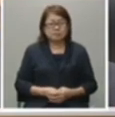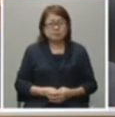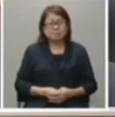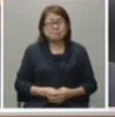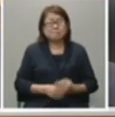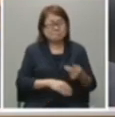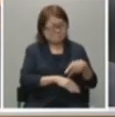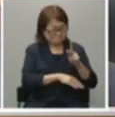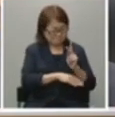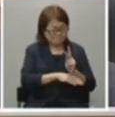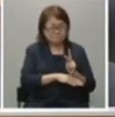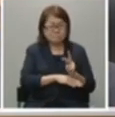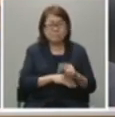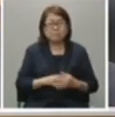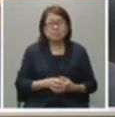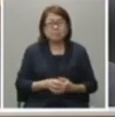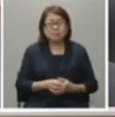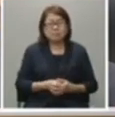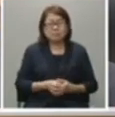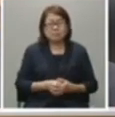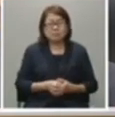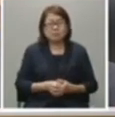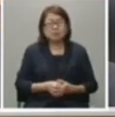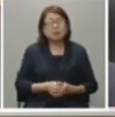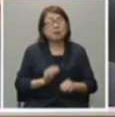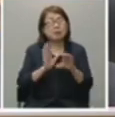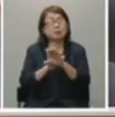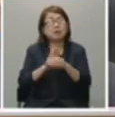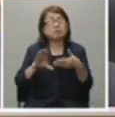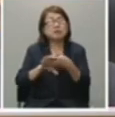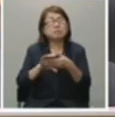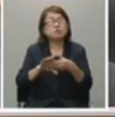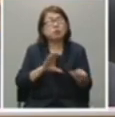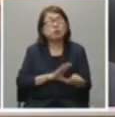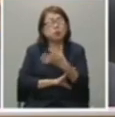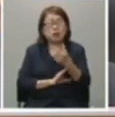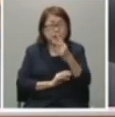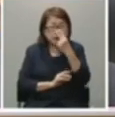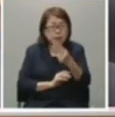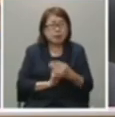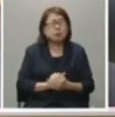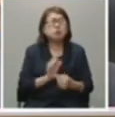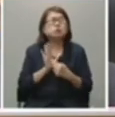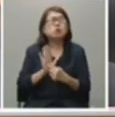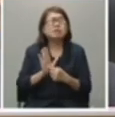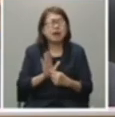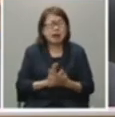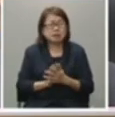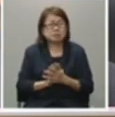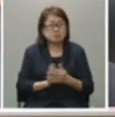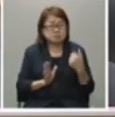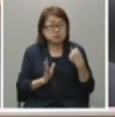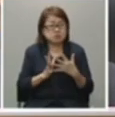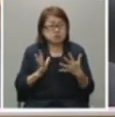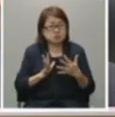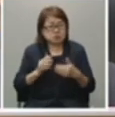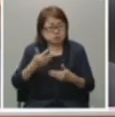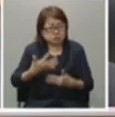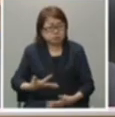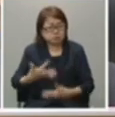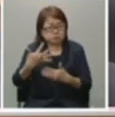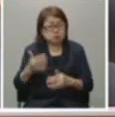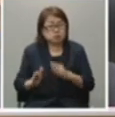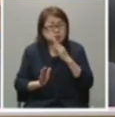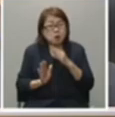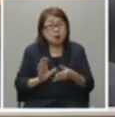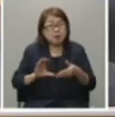ท่านประธานที่เคารพค่ะคลิปนี้เป็นเพียงแค่ตัวอย่างส่วนหนึ่งเท่านั้นค่ะจริงๆจบคลิปนี้